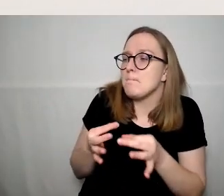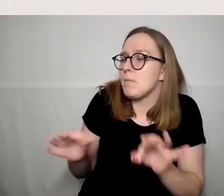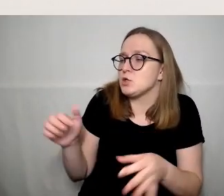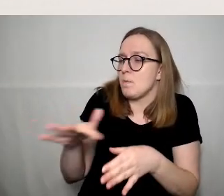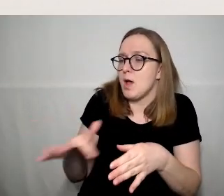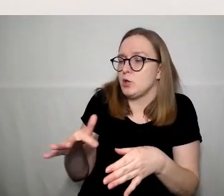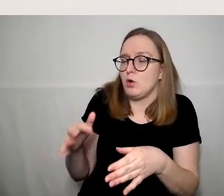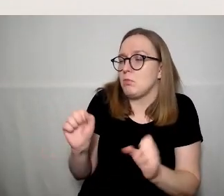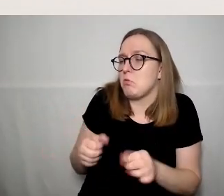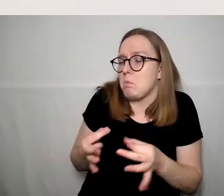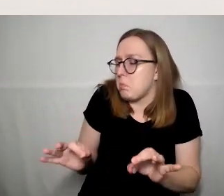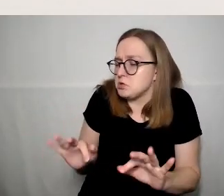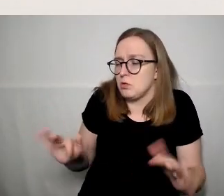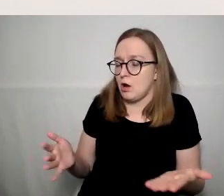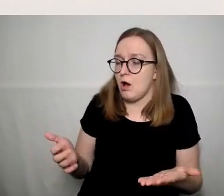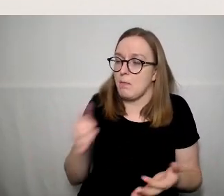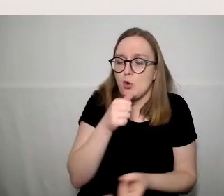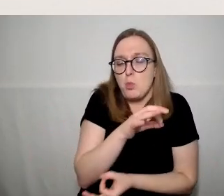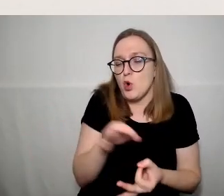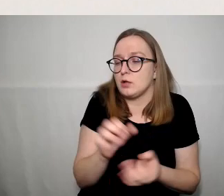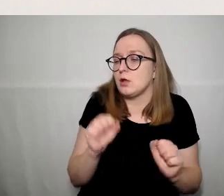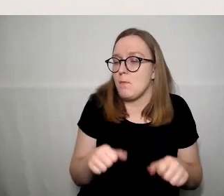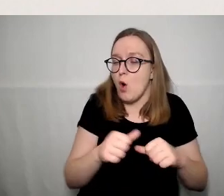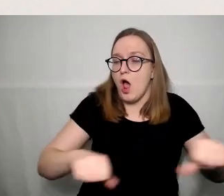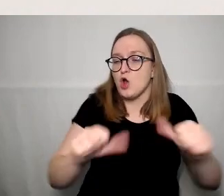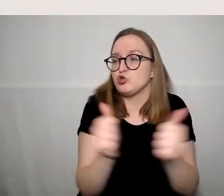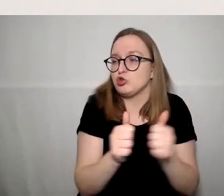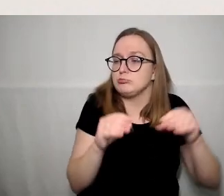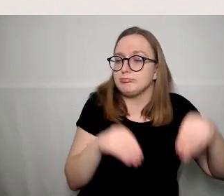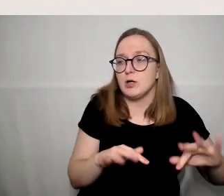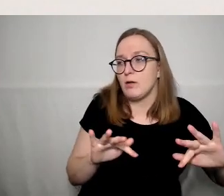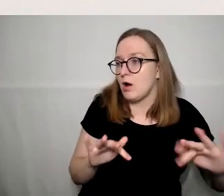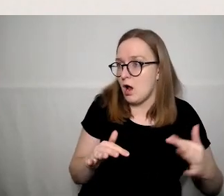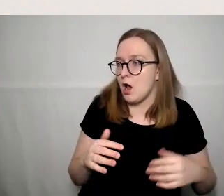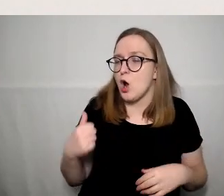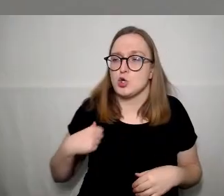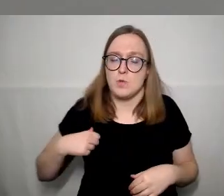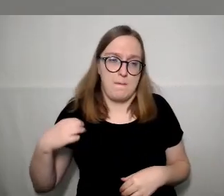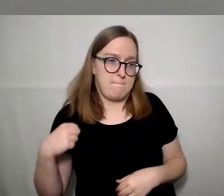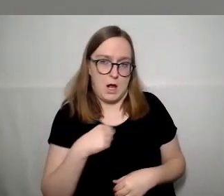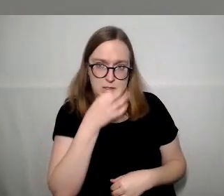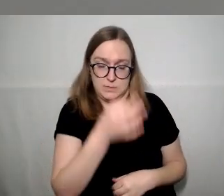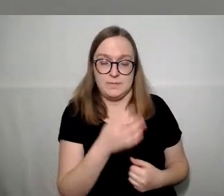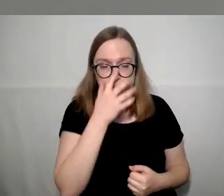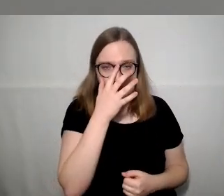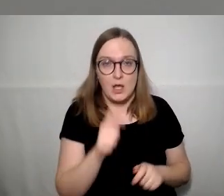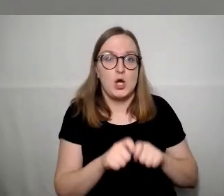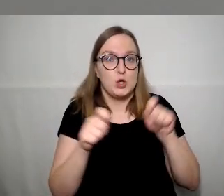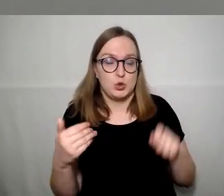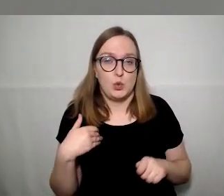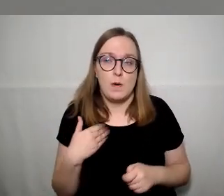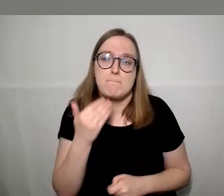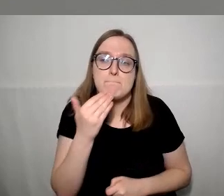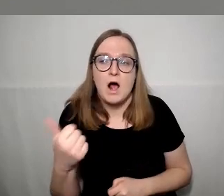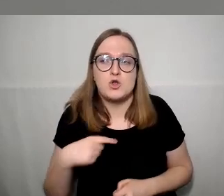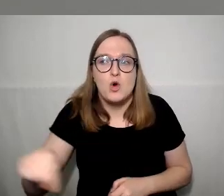dėl įveiklinimo kažkokius projektus? Tai, čia bendruomenės turėtų nuspręsti, ką jos ten nori matyti. Šiaip tai pirmiausia suteikčiau pirmenybę bendruomenėm, kad